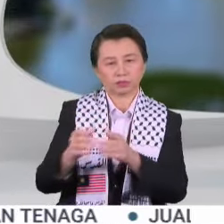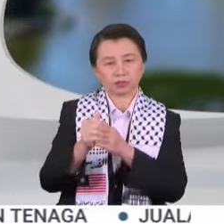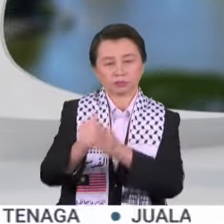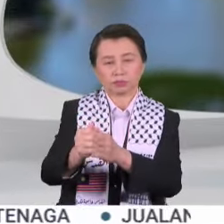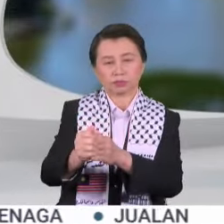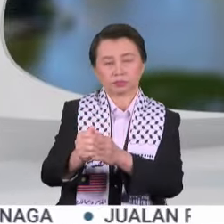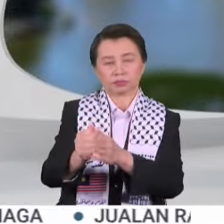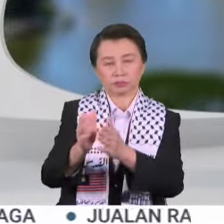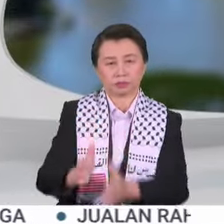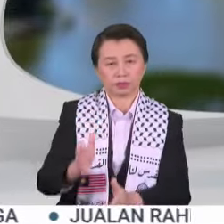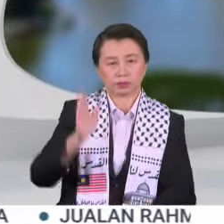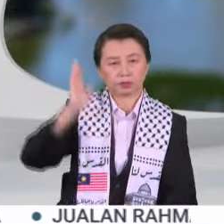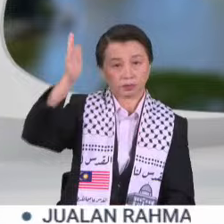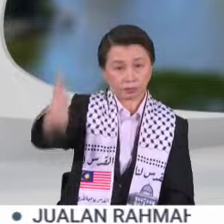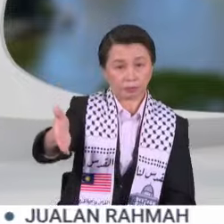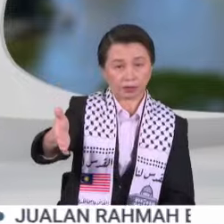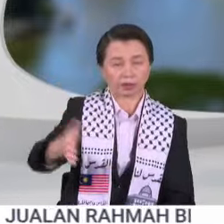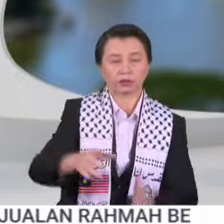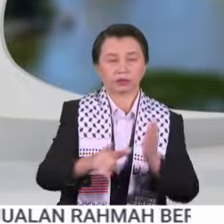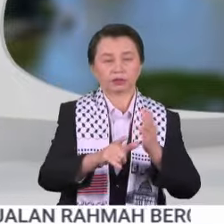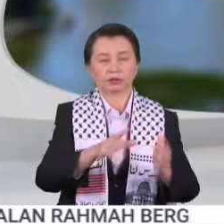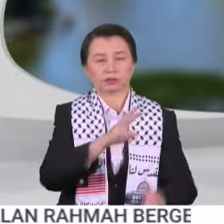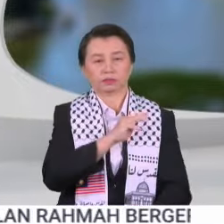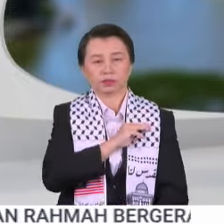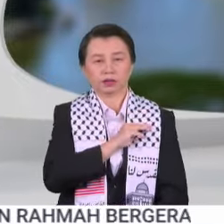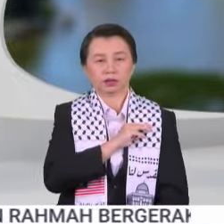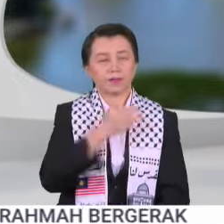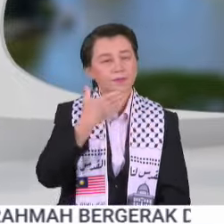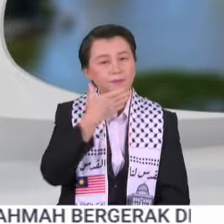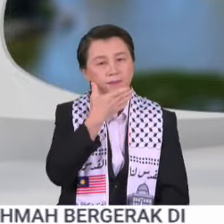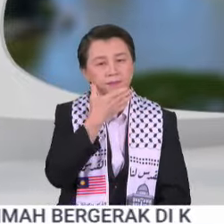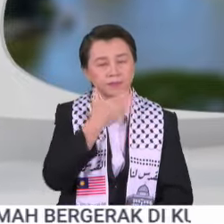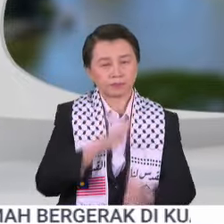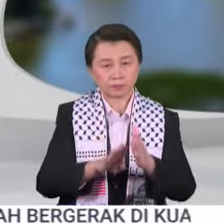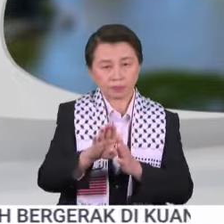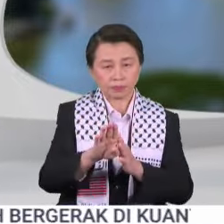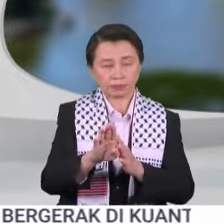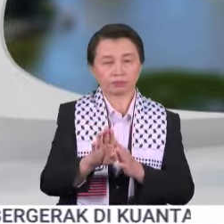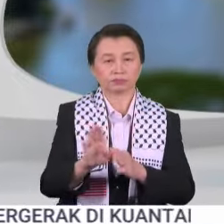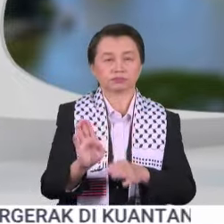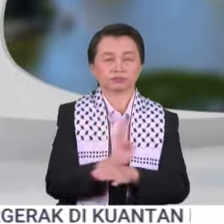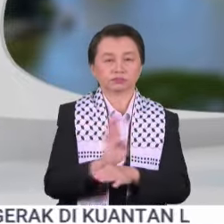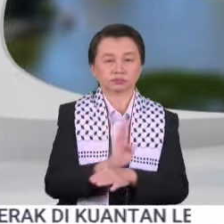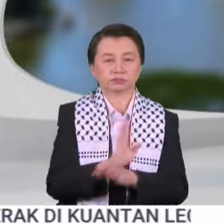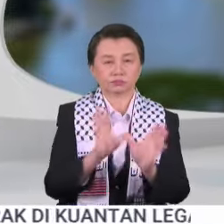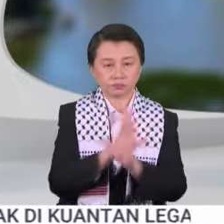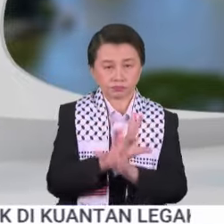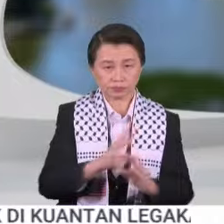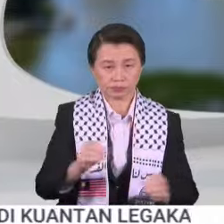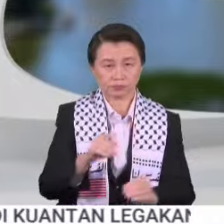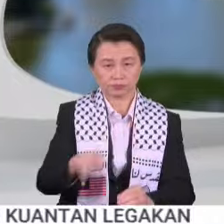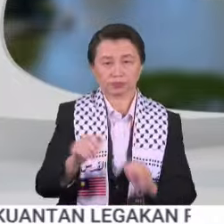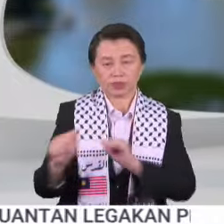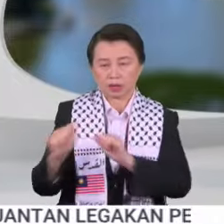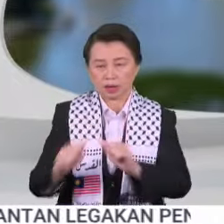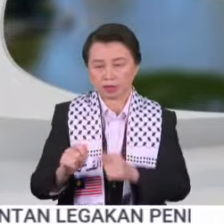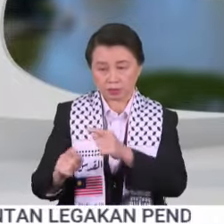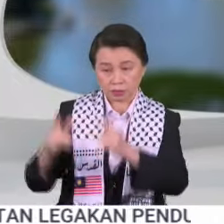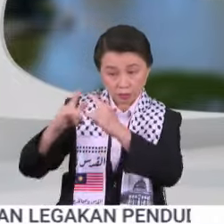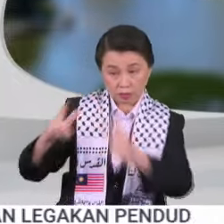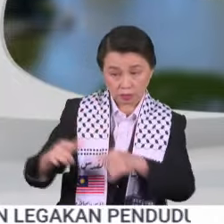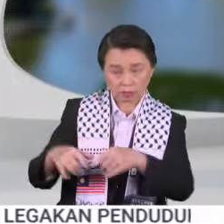masa depan. Menurut Timbalan Menteri Belia Sukan dan Pembangunan Usahawan Sarawak, Datuk Gerald Rentap Jabu, aktiviti seperti